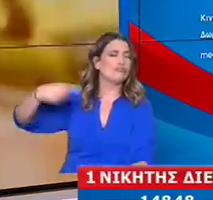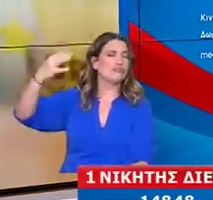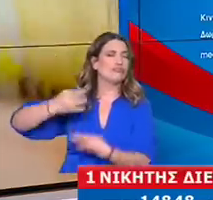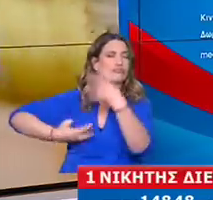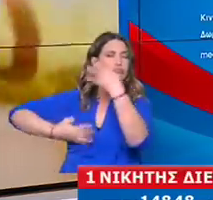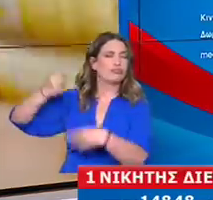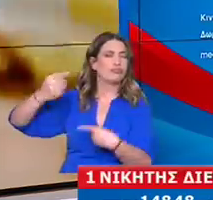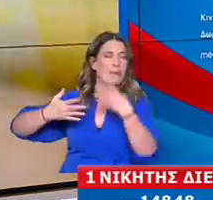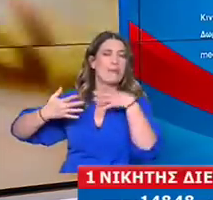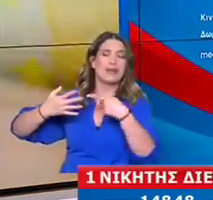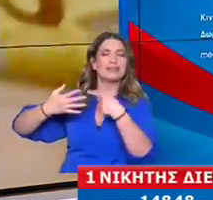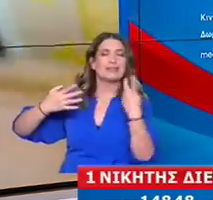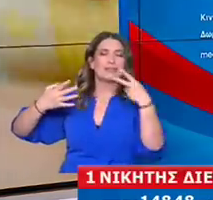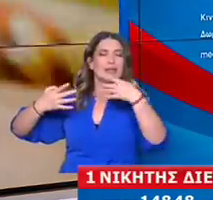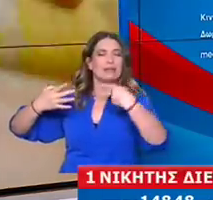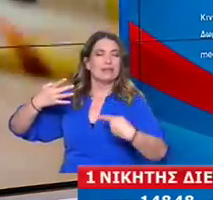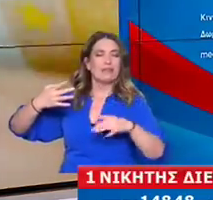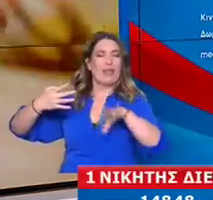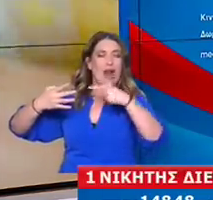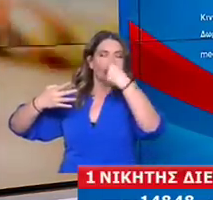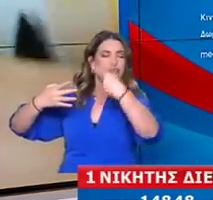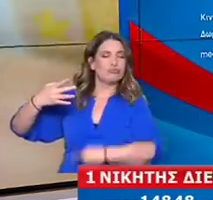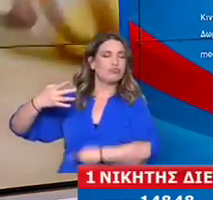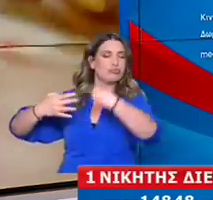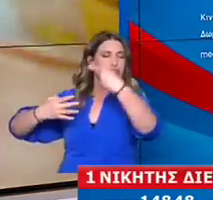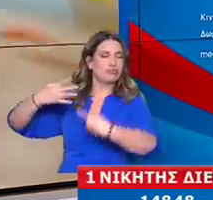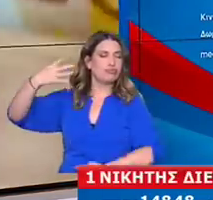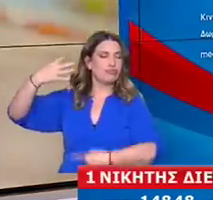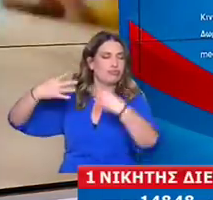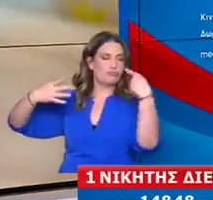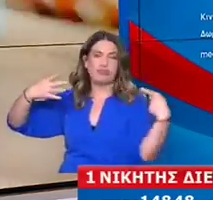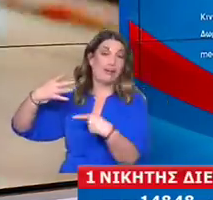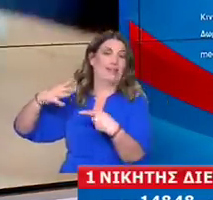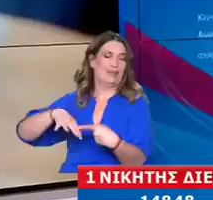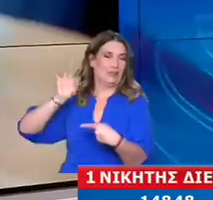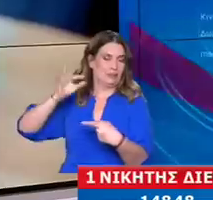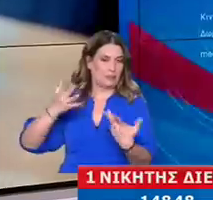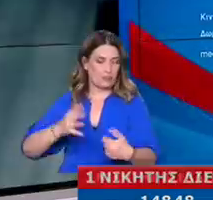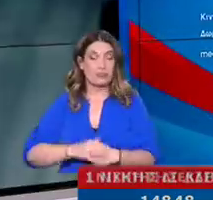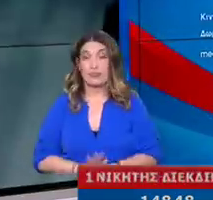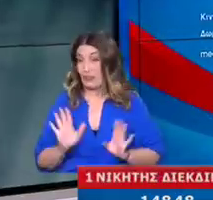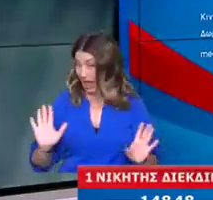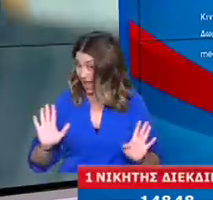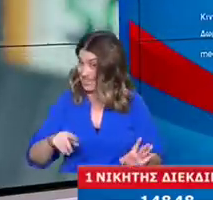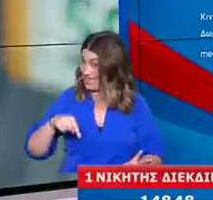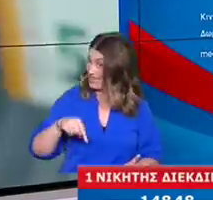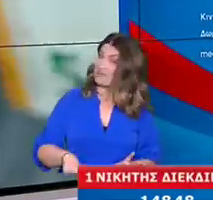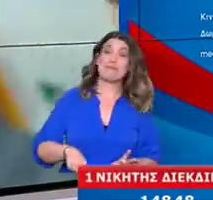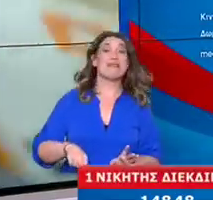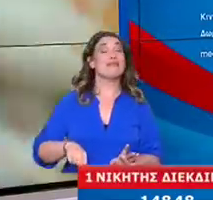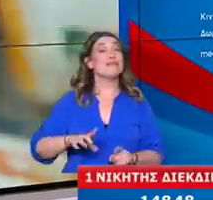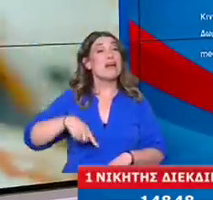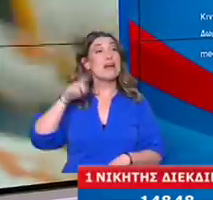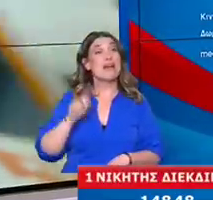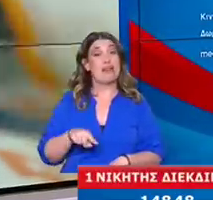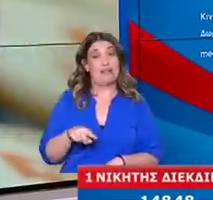στο 19200. Βεβαίως και έχουμε δώρο και για σήμερα. Όσοι λοιπόν σήμερα δηλώσετε τις συμμετοχές σας, θα μπείτε και σε κλήρωση που